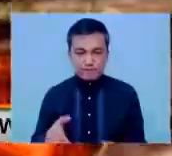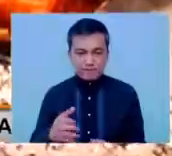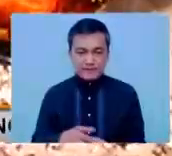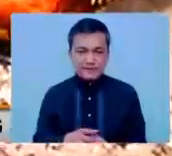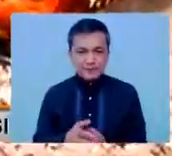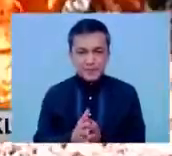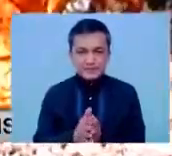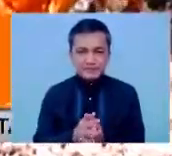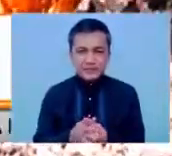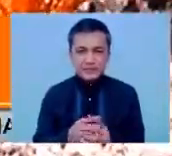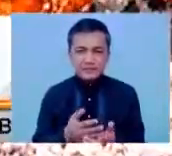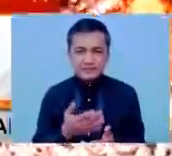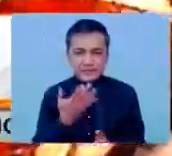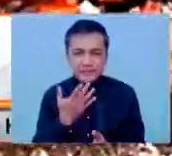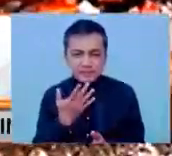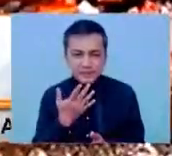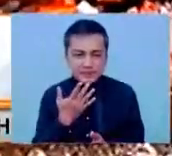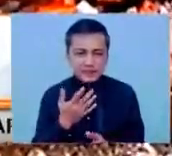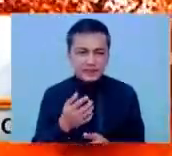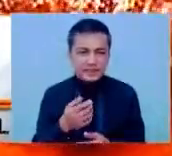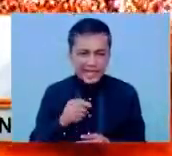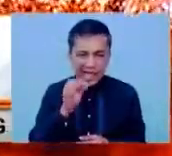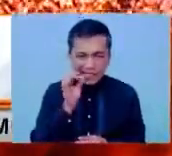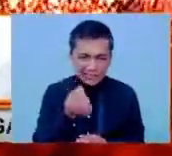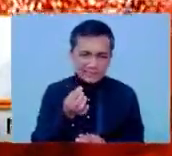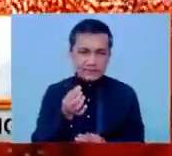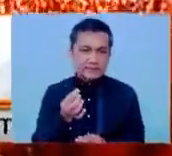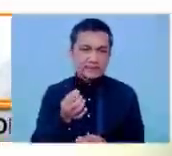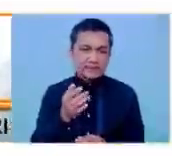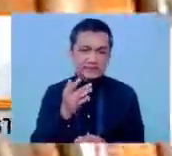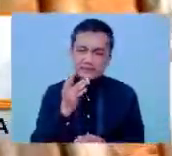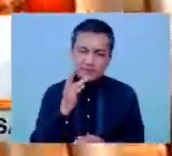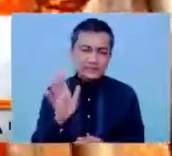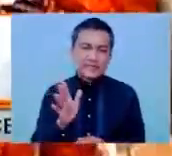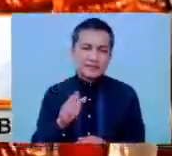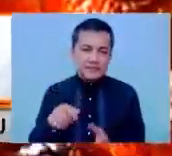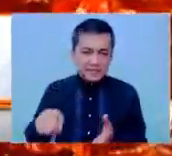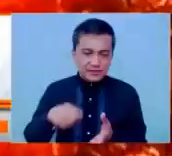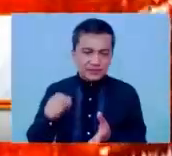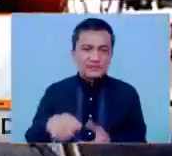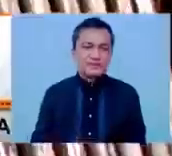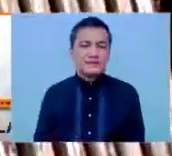Natatakam na ba ang lahat sa crispy at malinamnam na lechon?